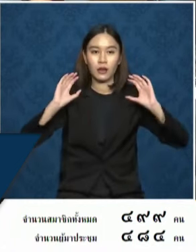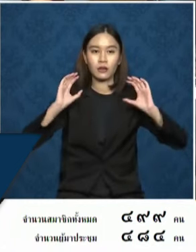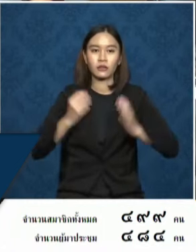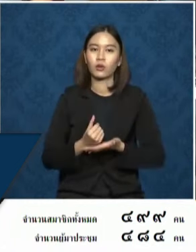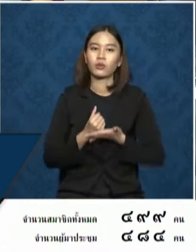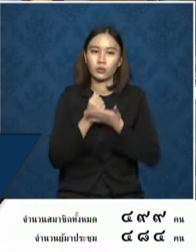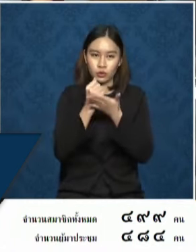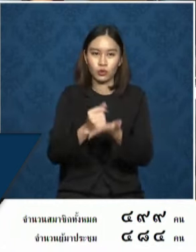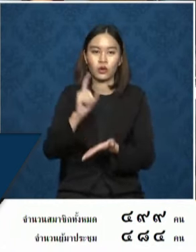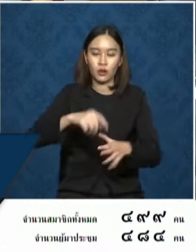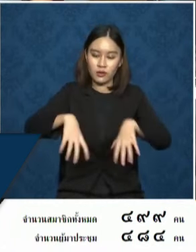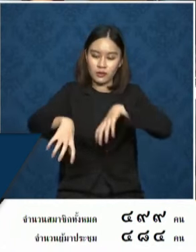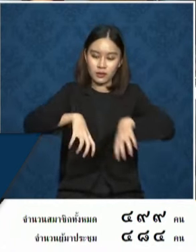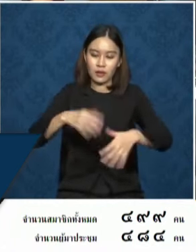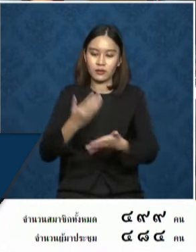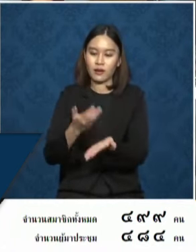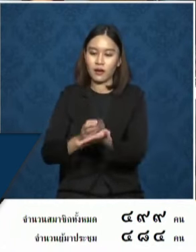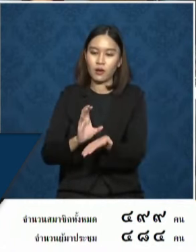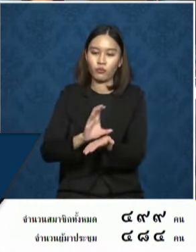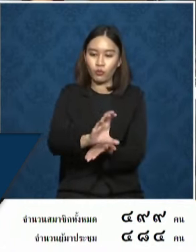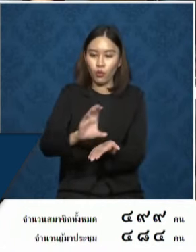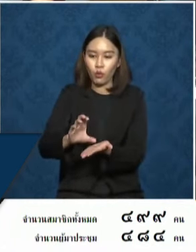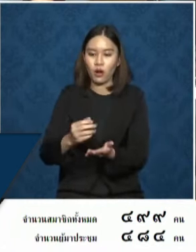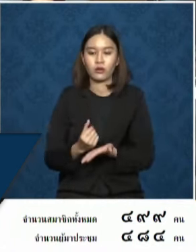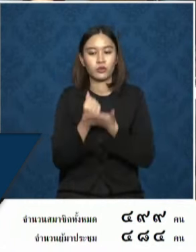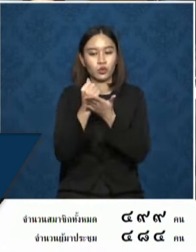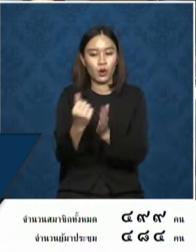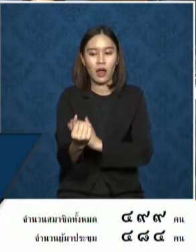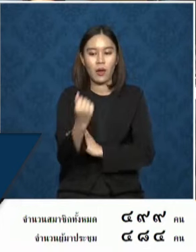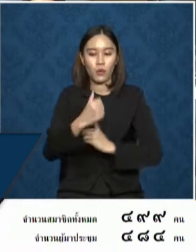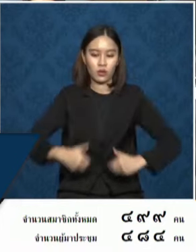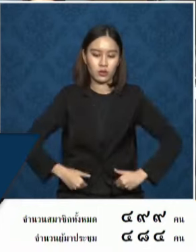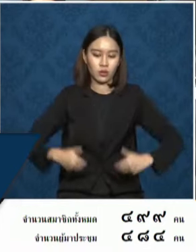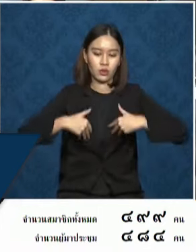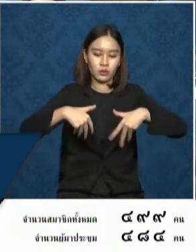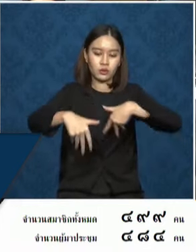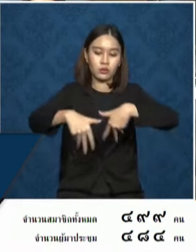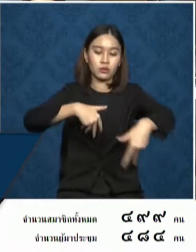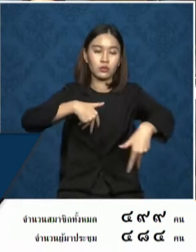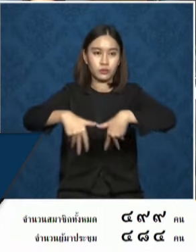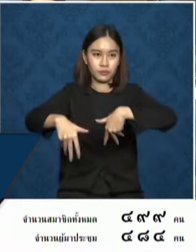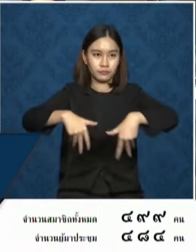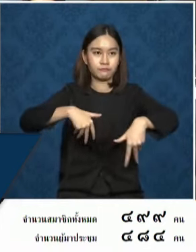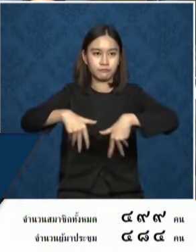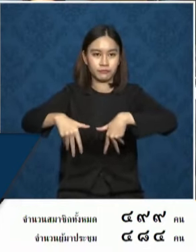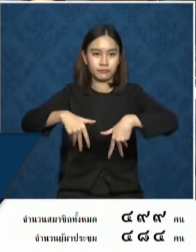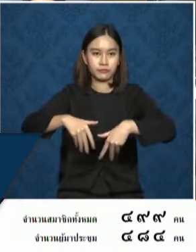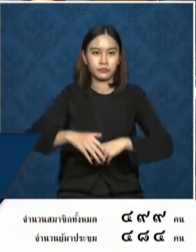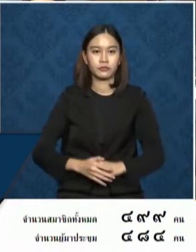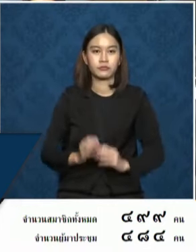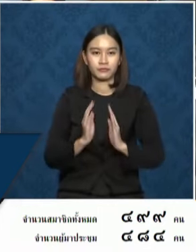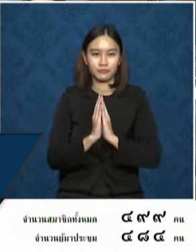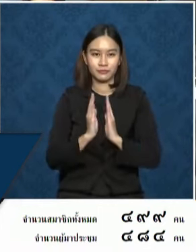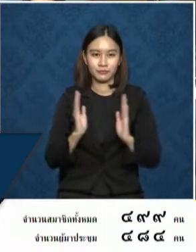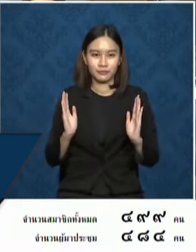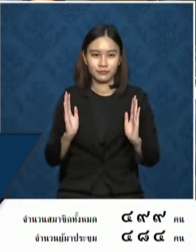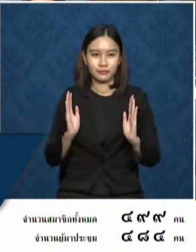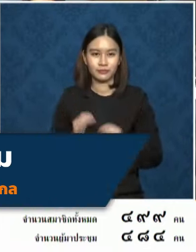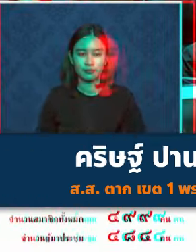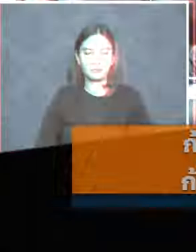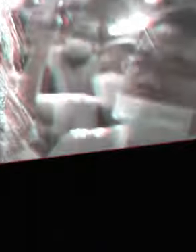ช่วยครับควรจัดสรรงบประมาณครับเพื่อสร้างความมั่นคงให้กับชีวิตราษฎรครับขอบคุณ